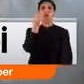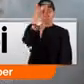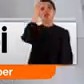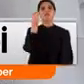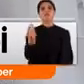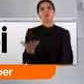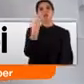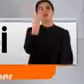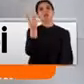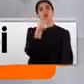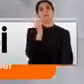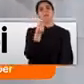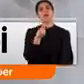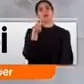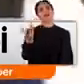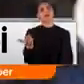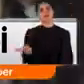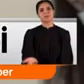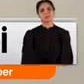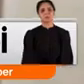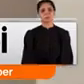4 tane.